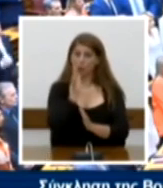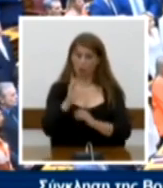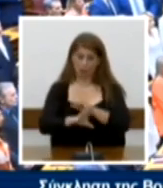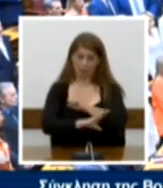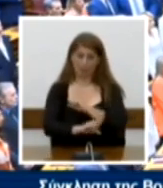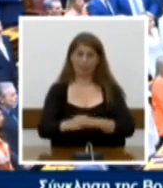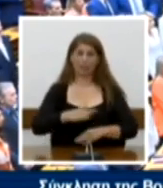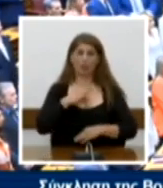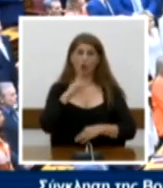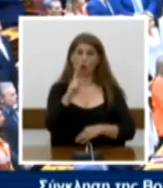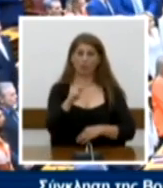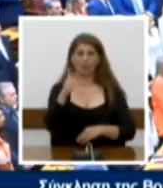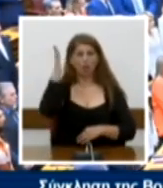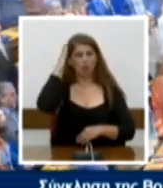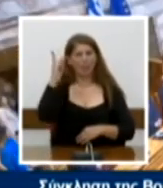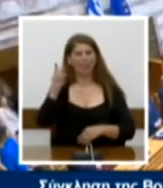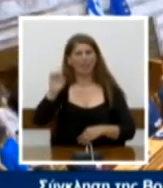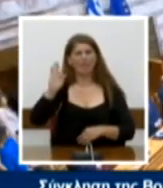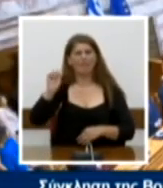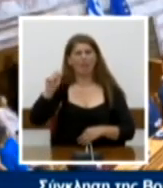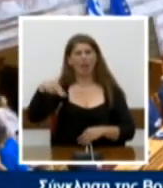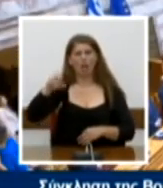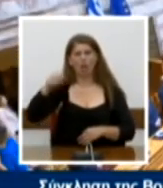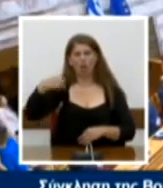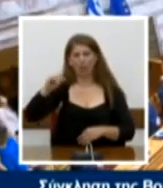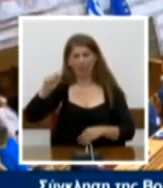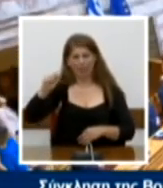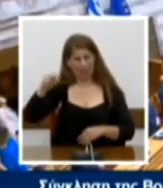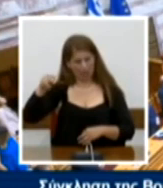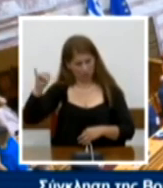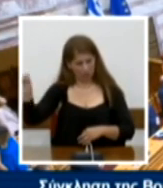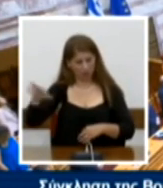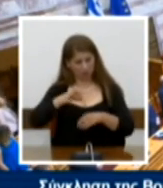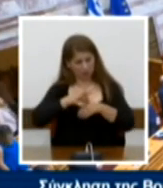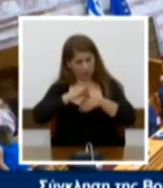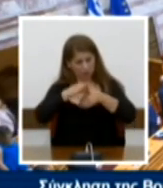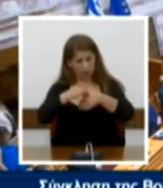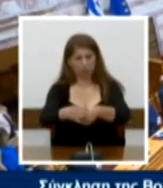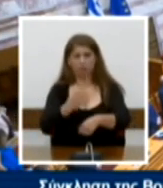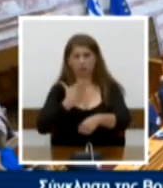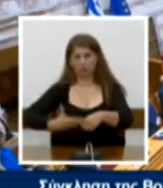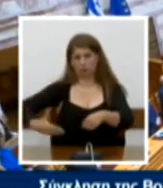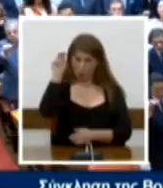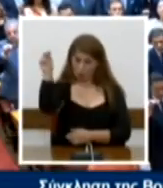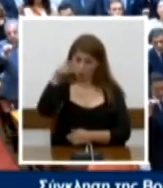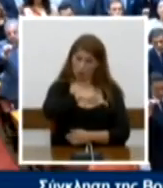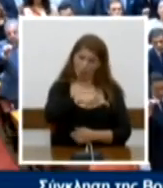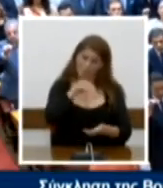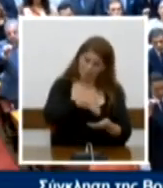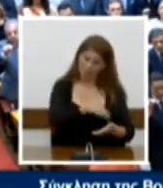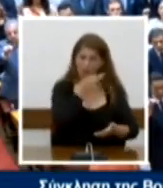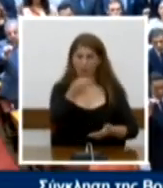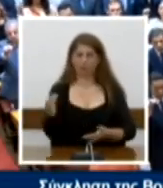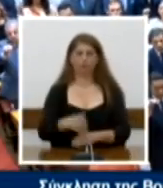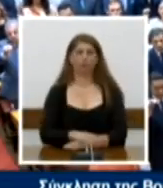κύριος Κωνσταντίνος Κεφαλογιάννης. Να προπέμψει το μακαριότατο αρχιεπίσκοπο. Η ορκομοσία έγινε και με θρησκευτικό.